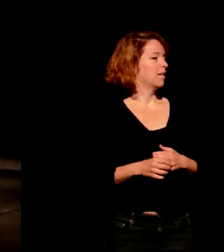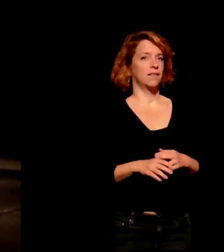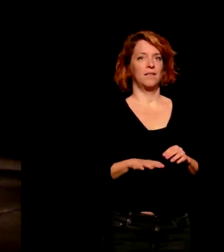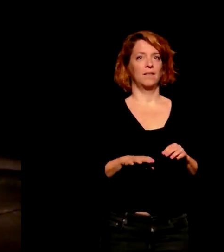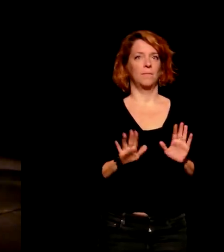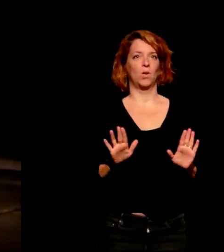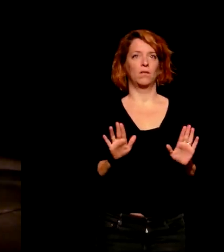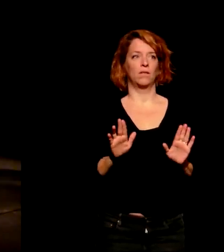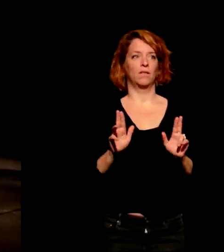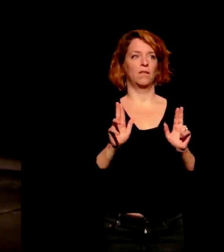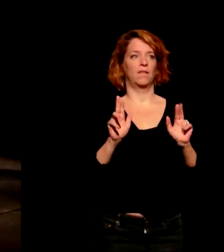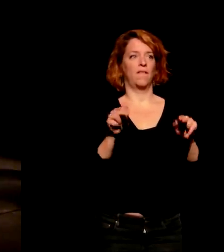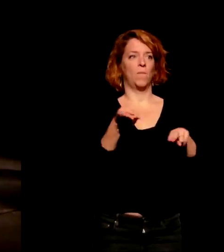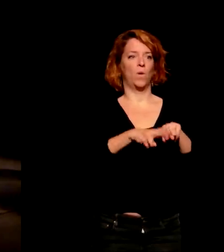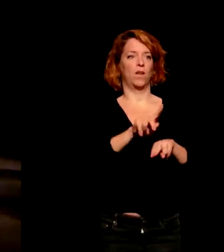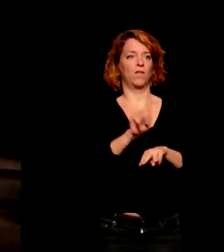cramer.